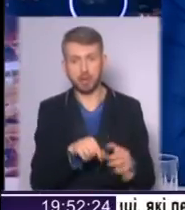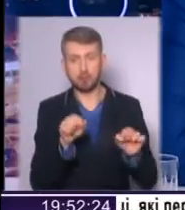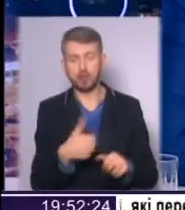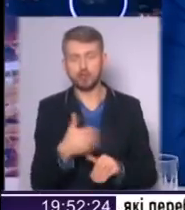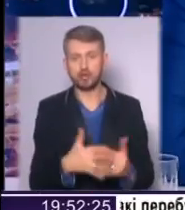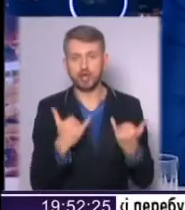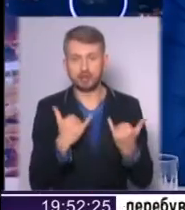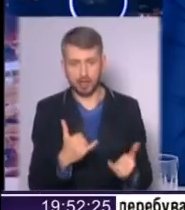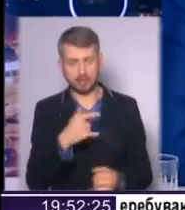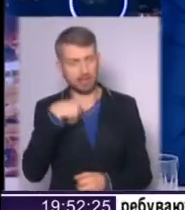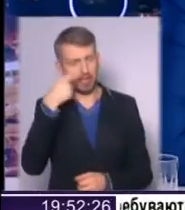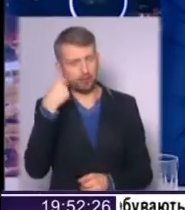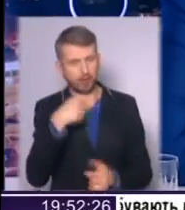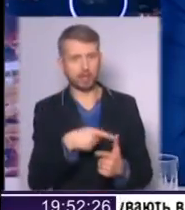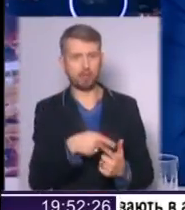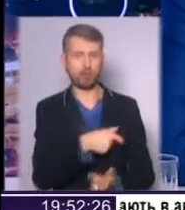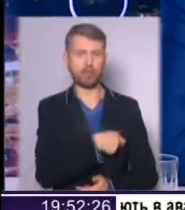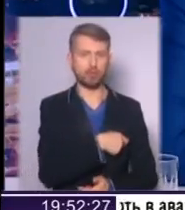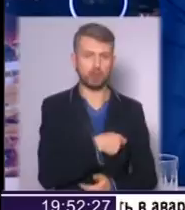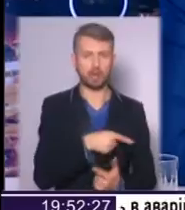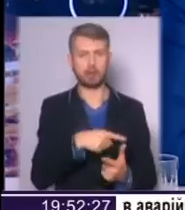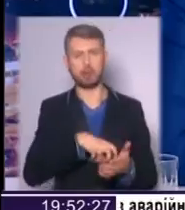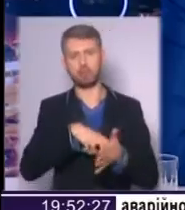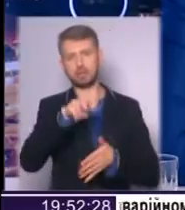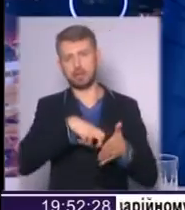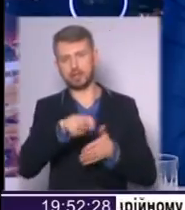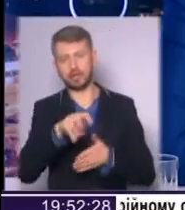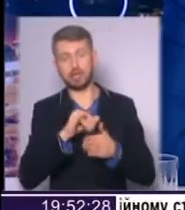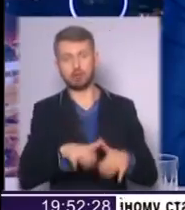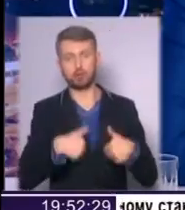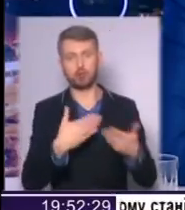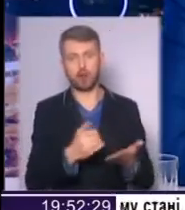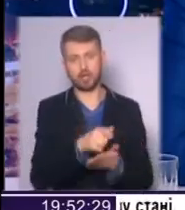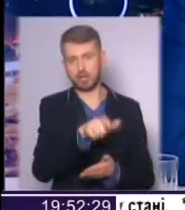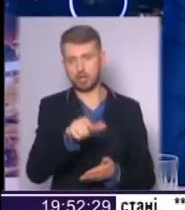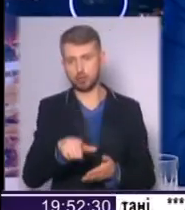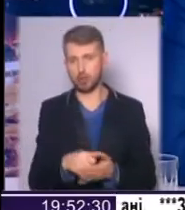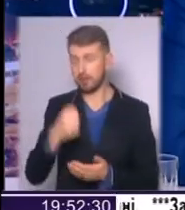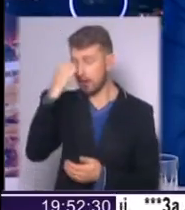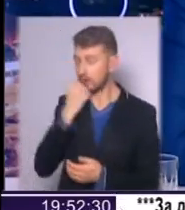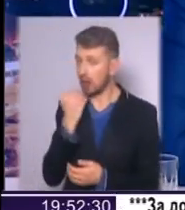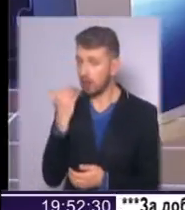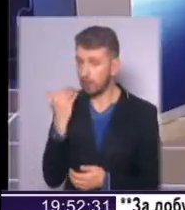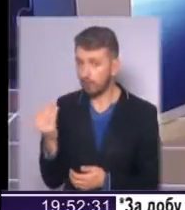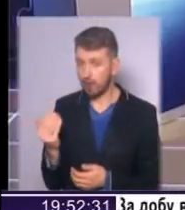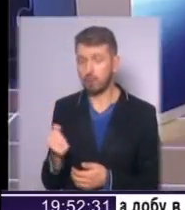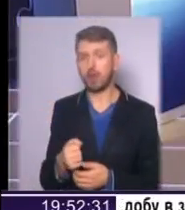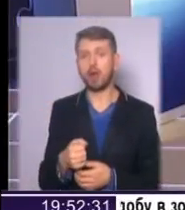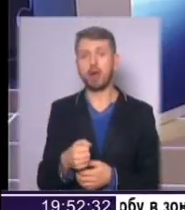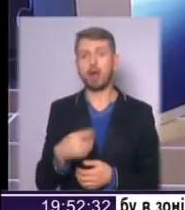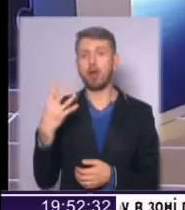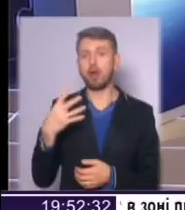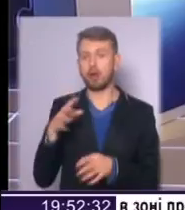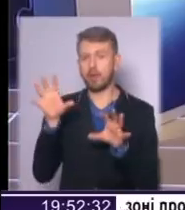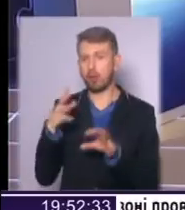зараз телефонувати або народним депутатам, або писати листи і пропонувати кандидатуру. Дякую вам за цікаву бесіду. А 4057 я собі